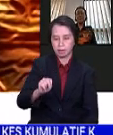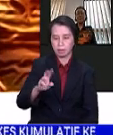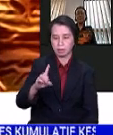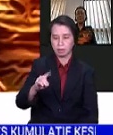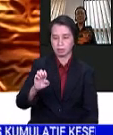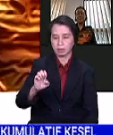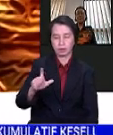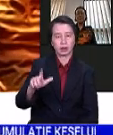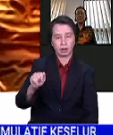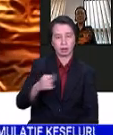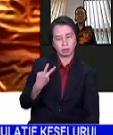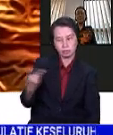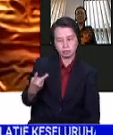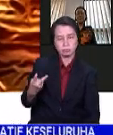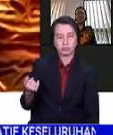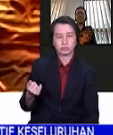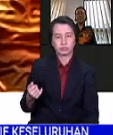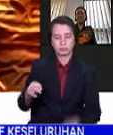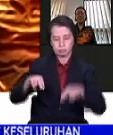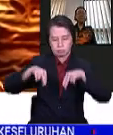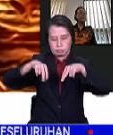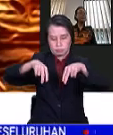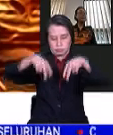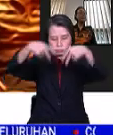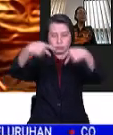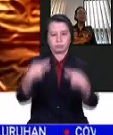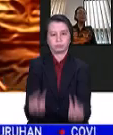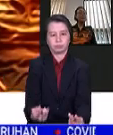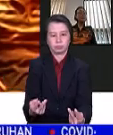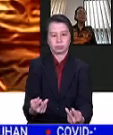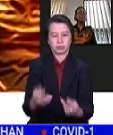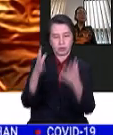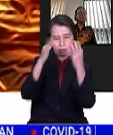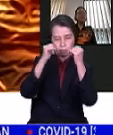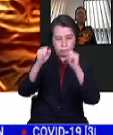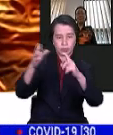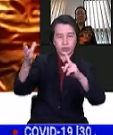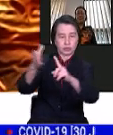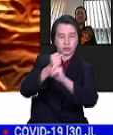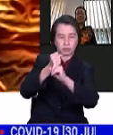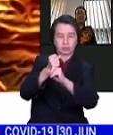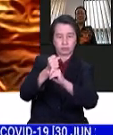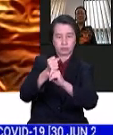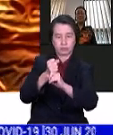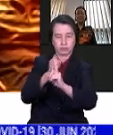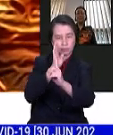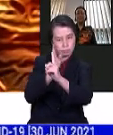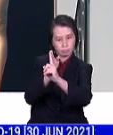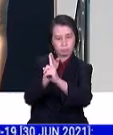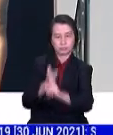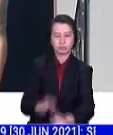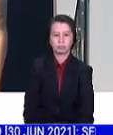So hopefully lah kali ini boleh mencapai sasaran saya.